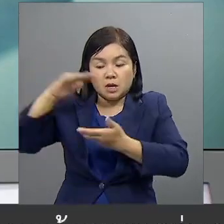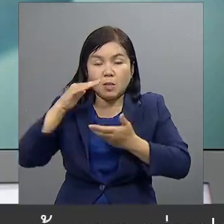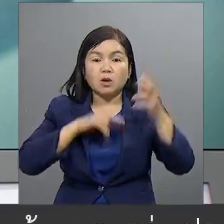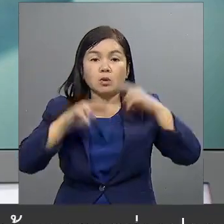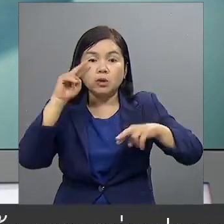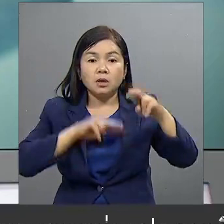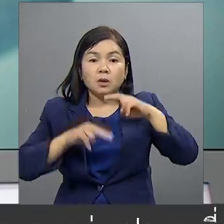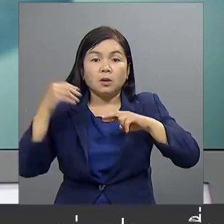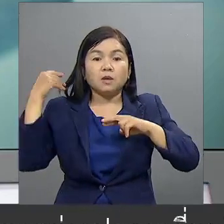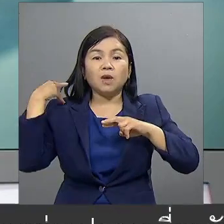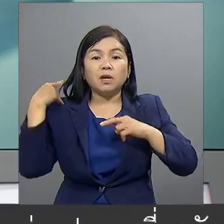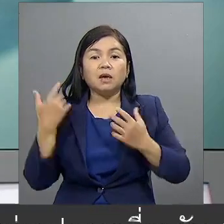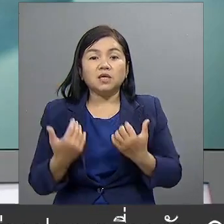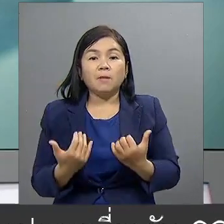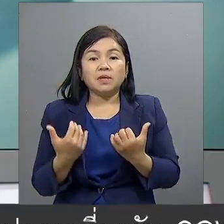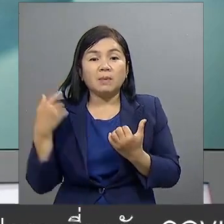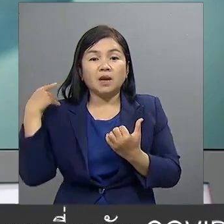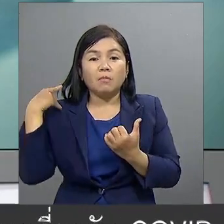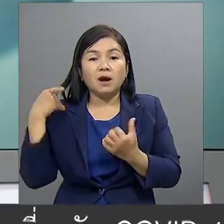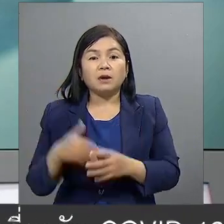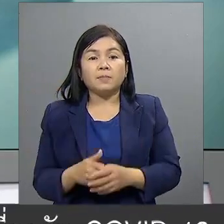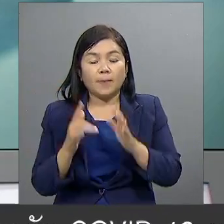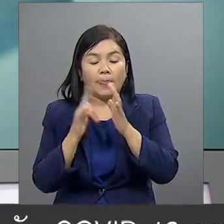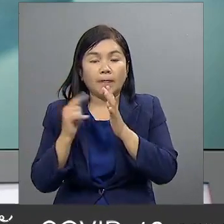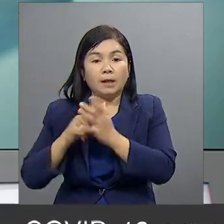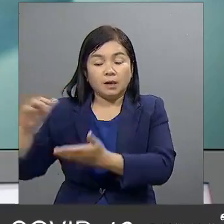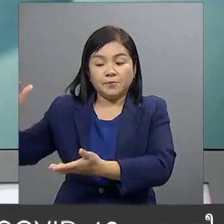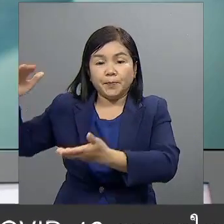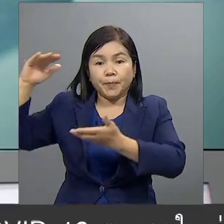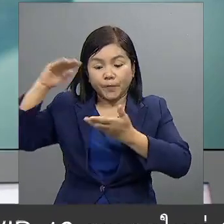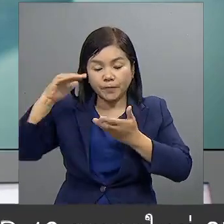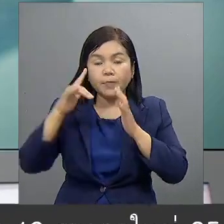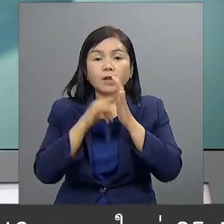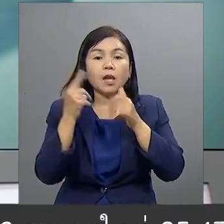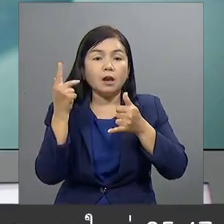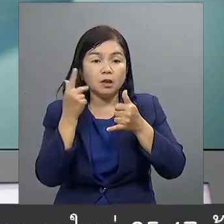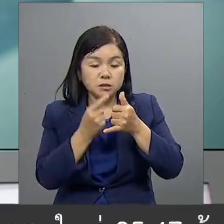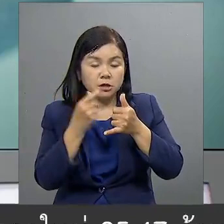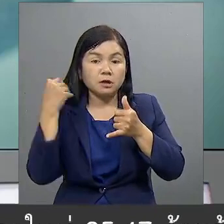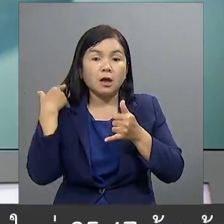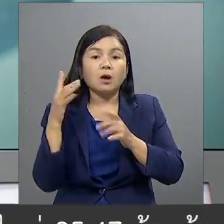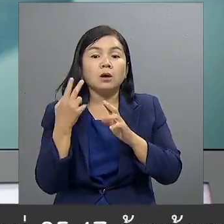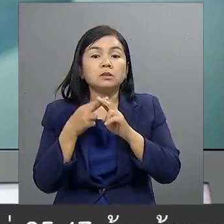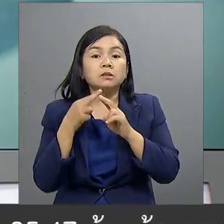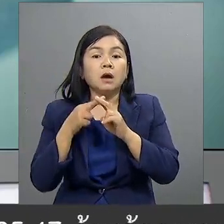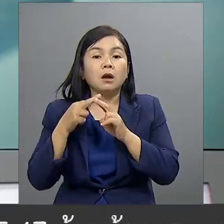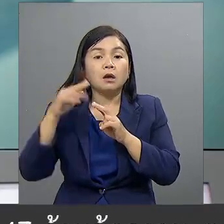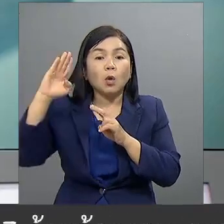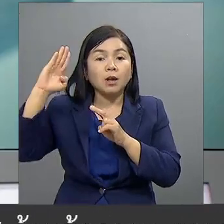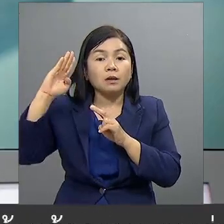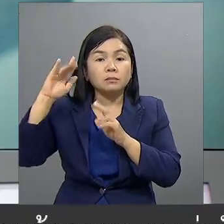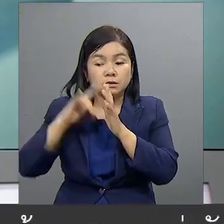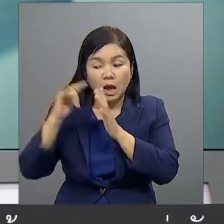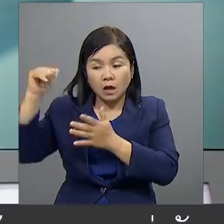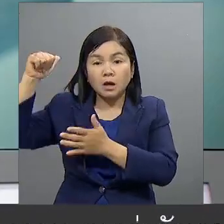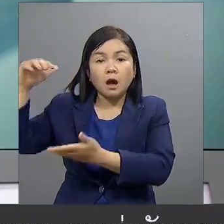คซีนพอผ่านแล้ววัคซีนกลุ่มที่ผ่านเนี่ยก็จะอยู่ในข่ายว่ายี่ห้อนี้นำเข้าได้องค์การเภสัชกรรมเขา